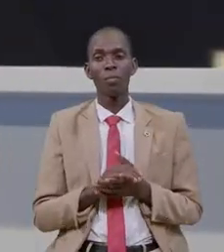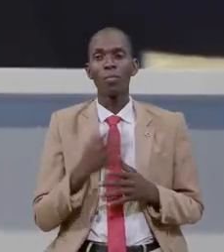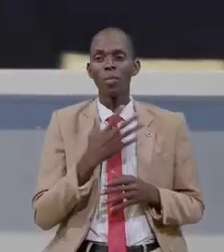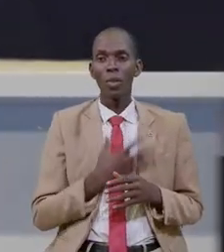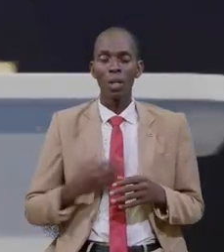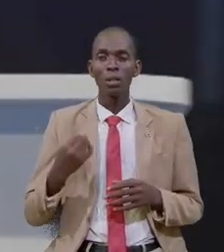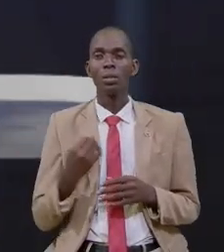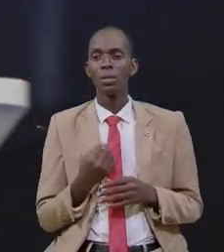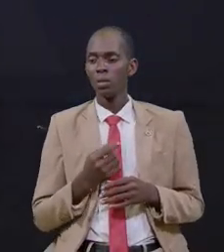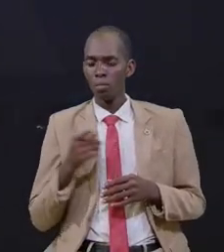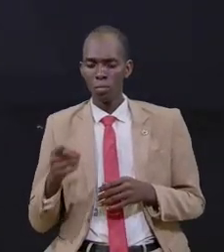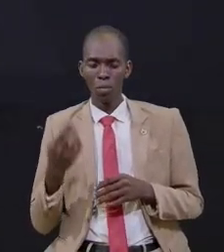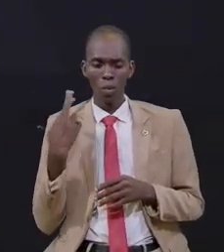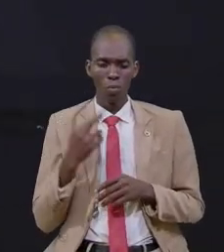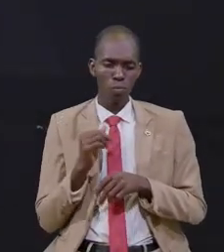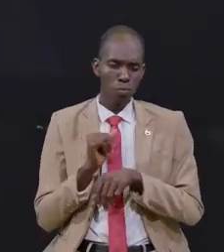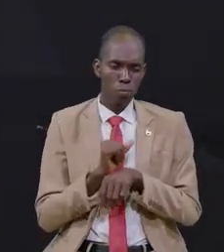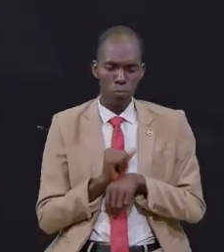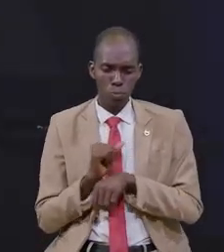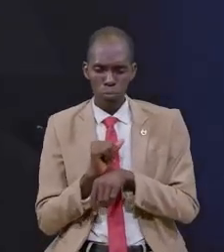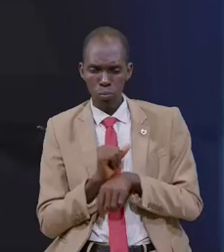Et il marchait